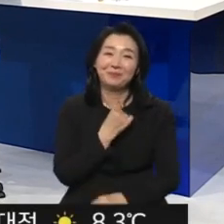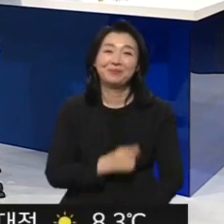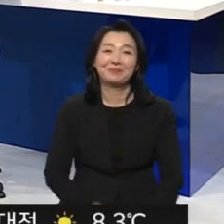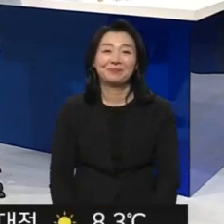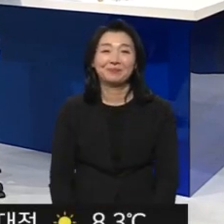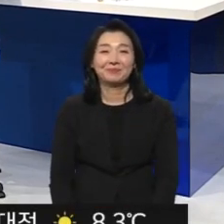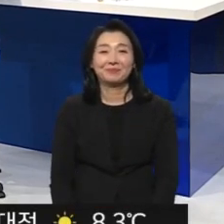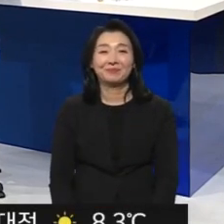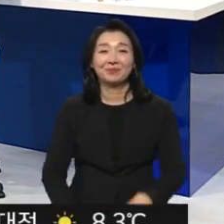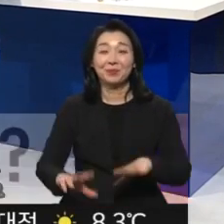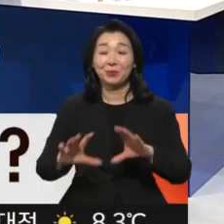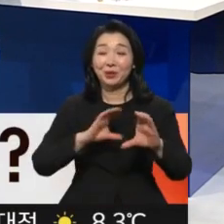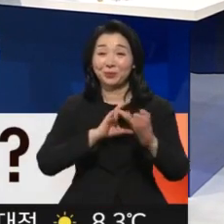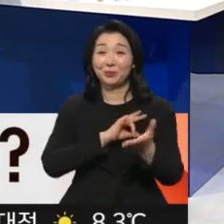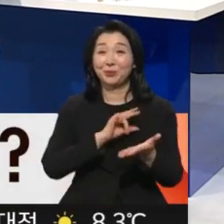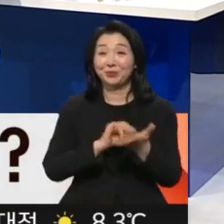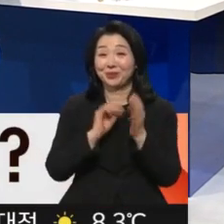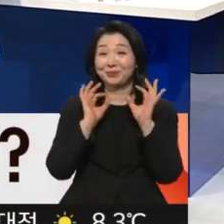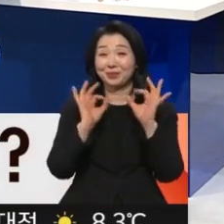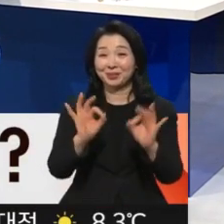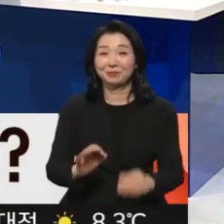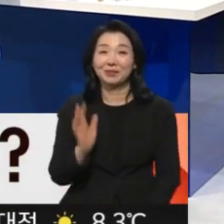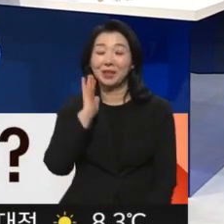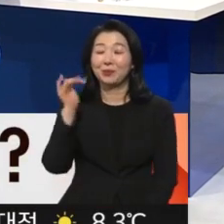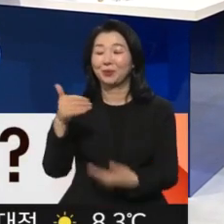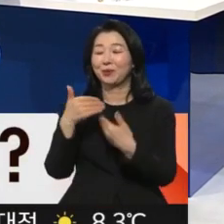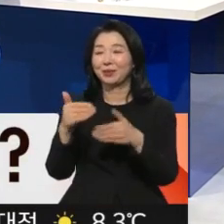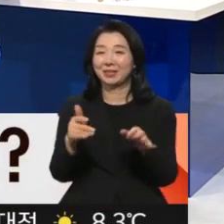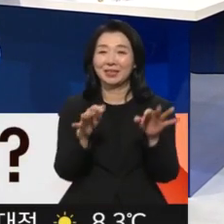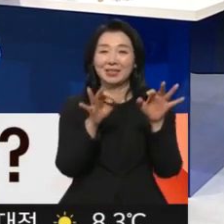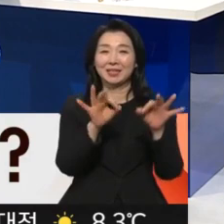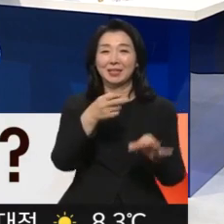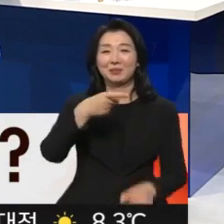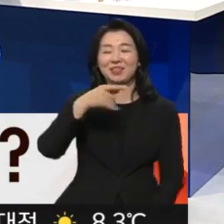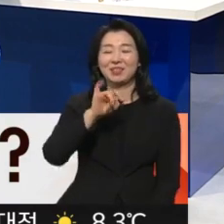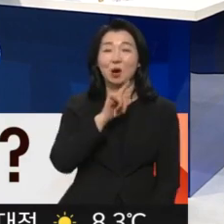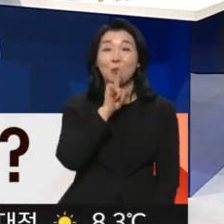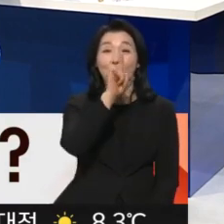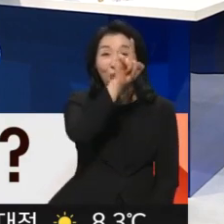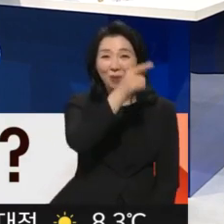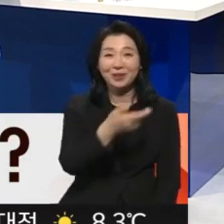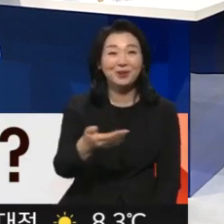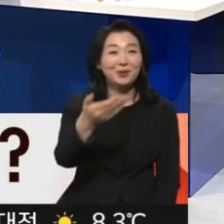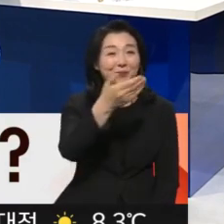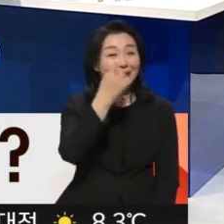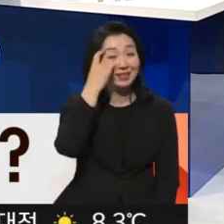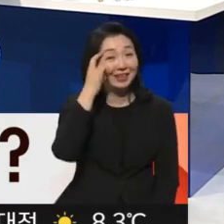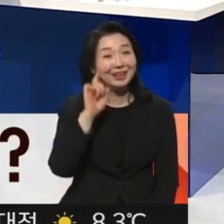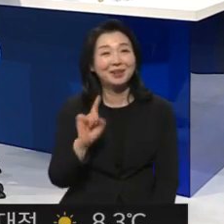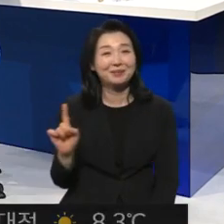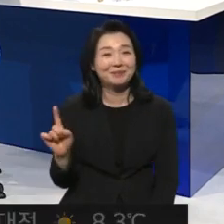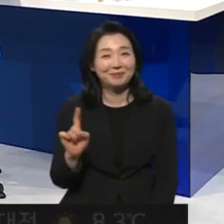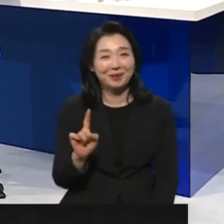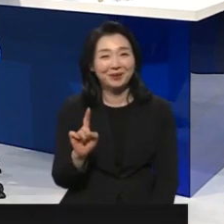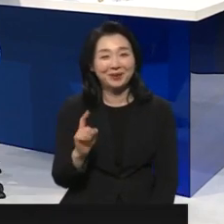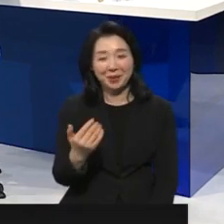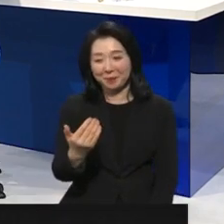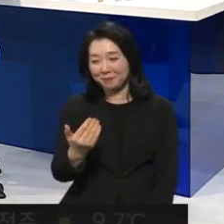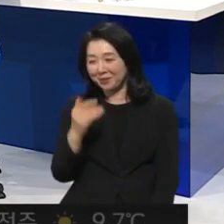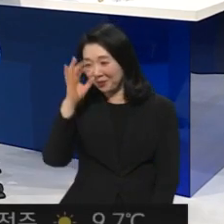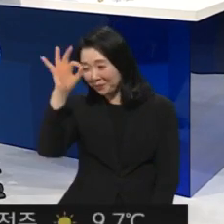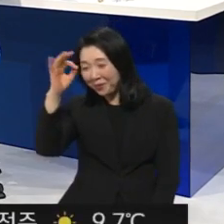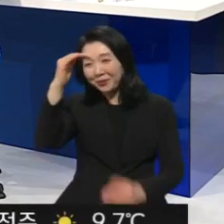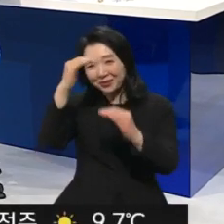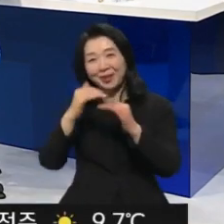좋겠습니다. 네, 오늘의 소통 주제 보겠습니다. 대통령실 김의겸 고발 여러분의 생각은인데요. 먼저 다정회에서 미리